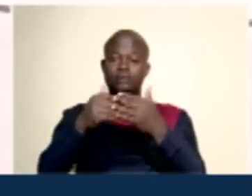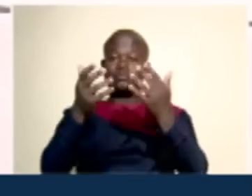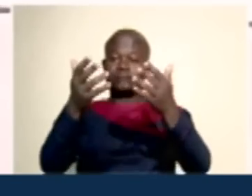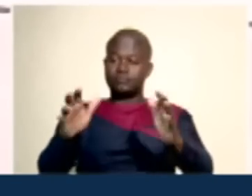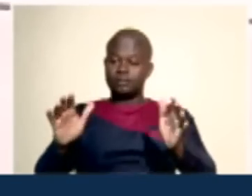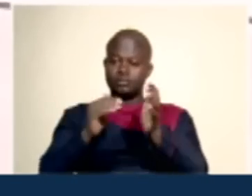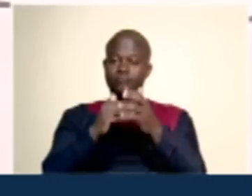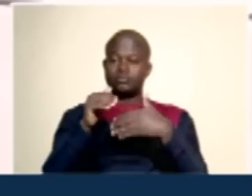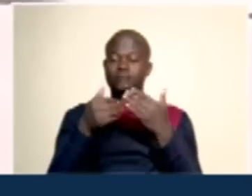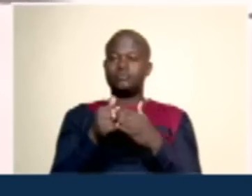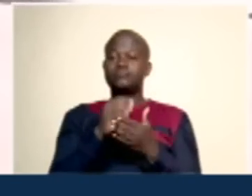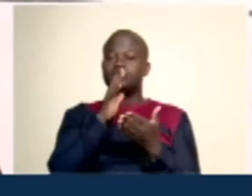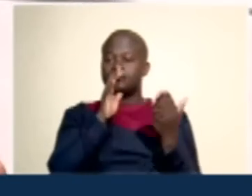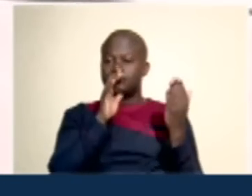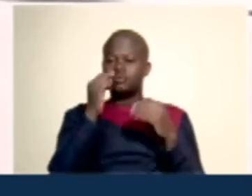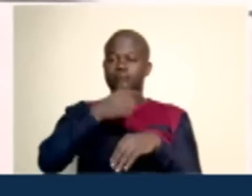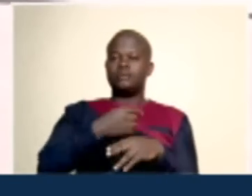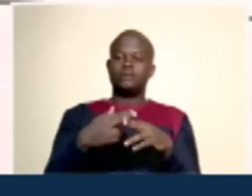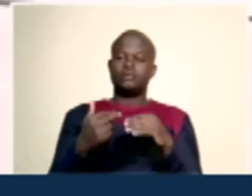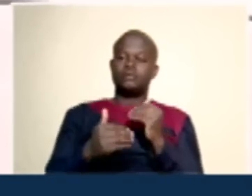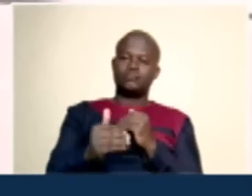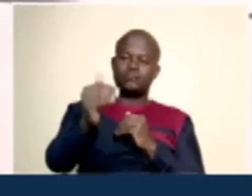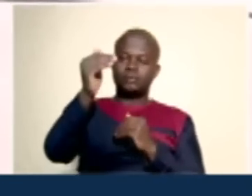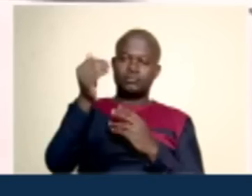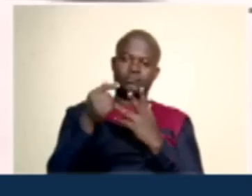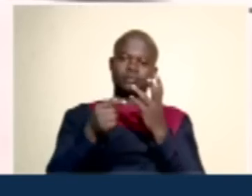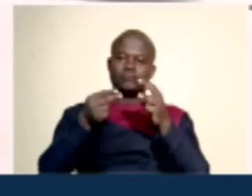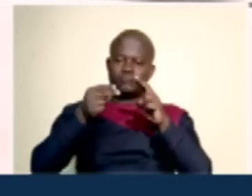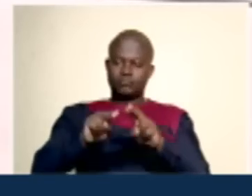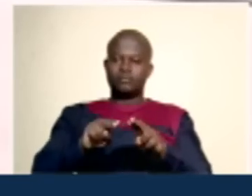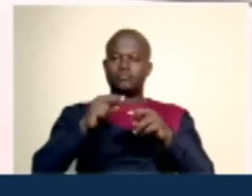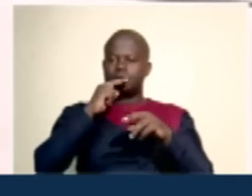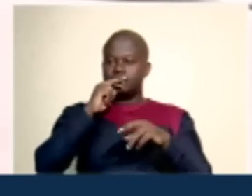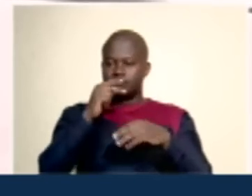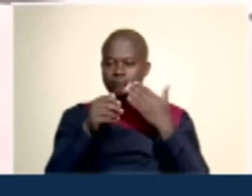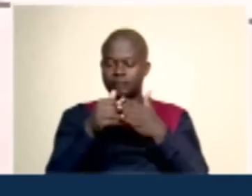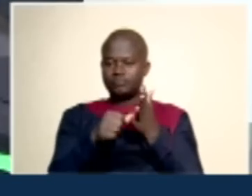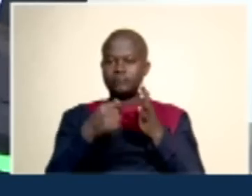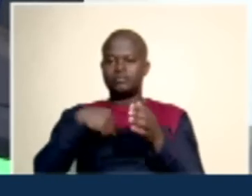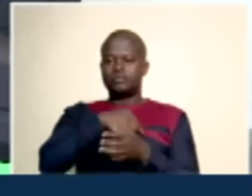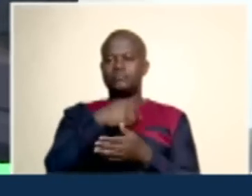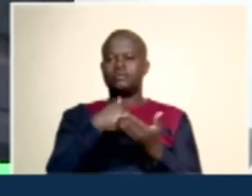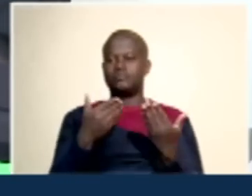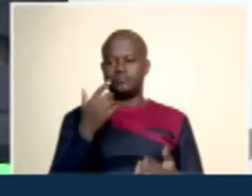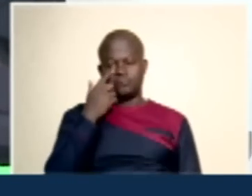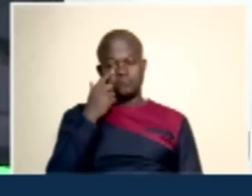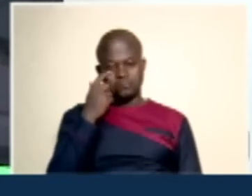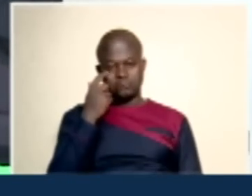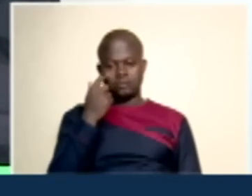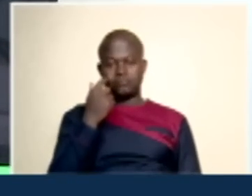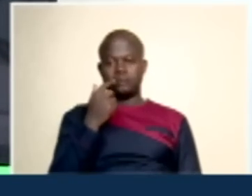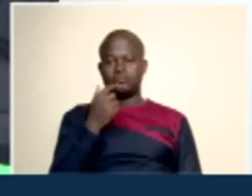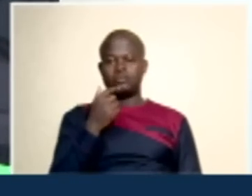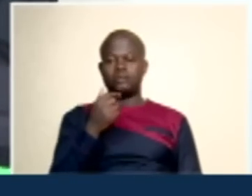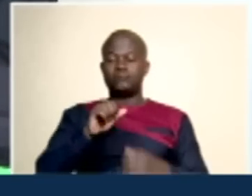zirangiye, ariko turitega ko mu minsi ikurikiyeho ibi bizaba igisubizo ku bibazo twari dufite. Amasezerano